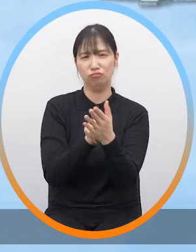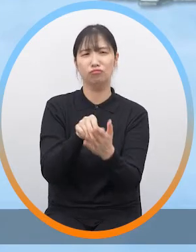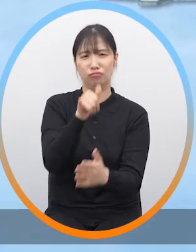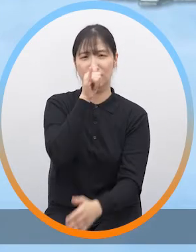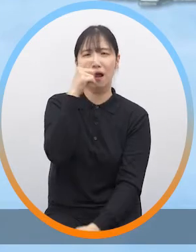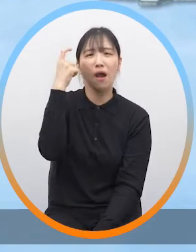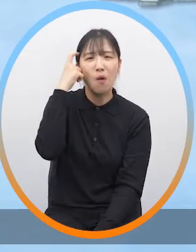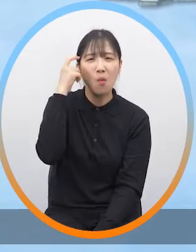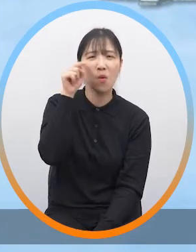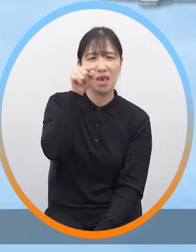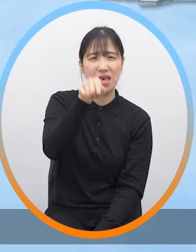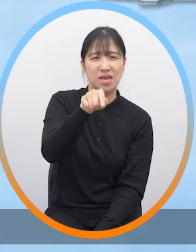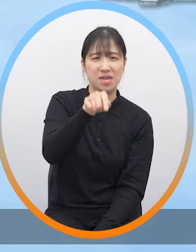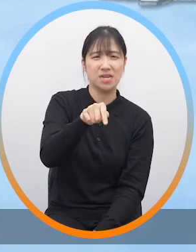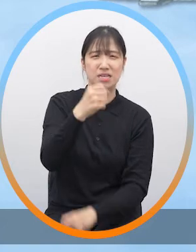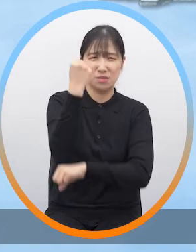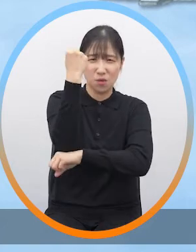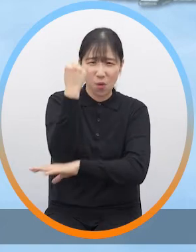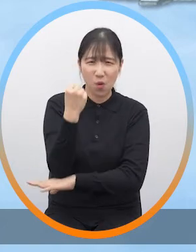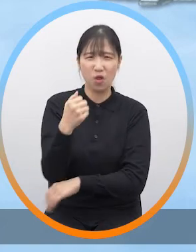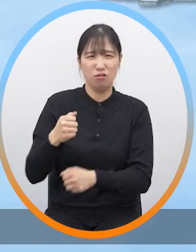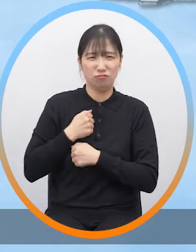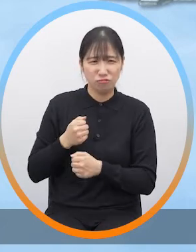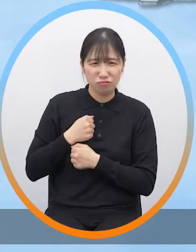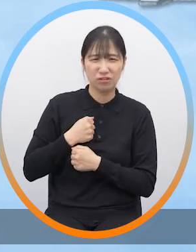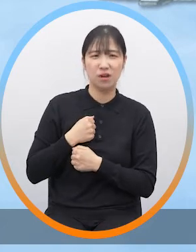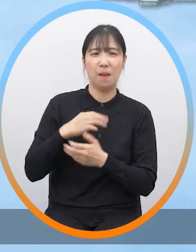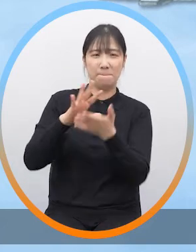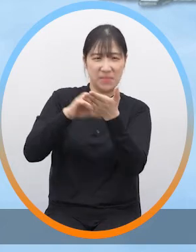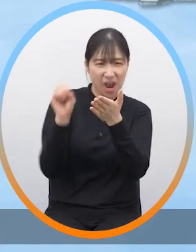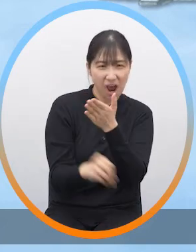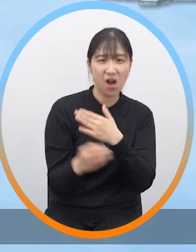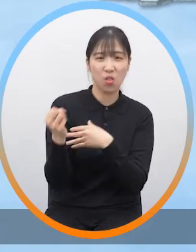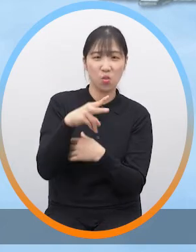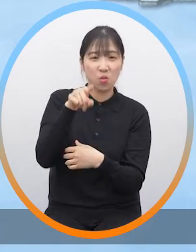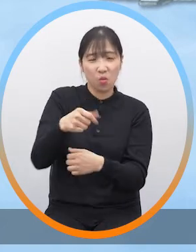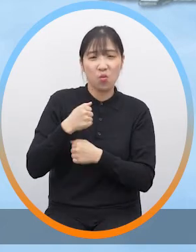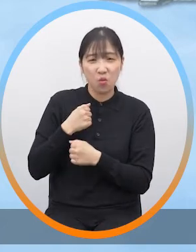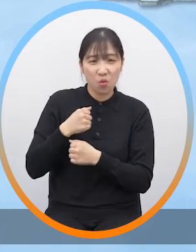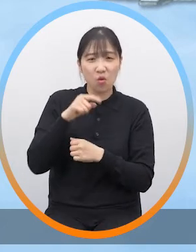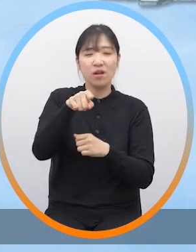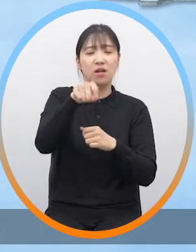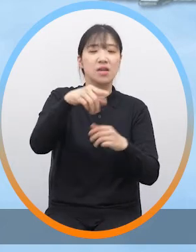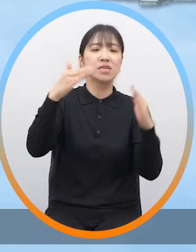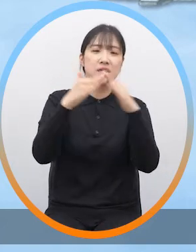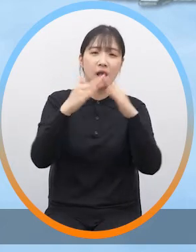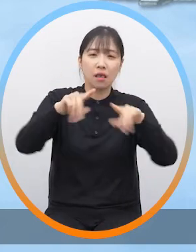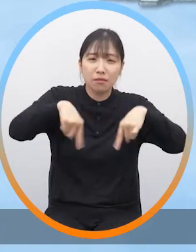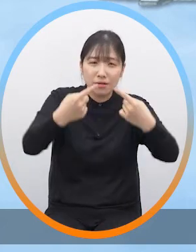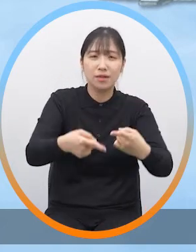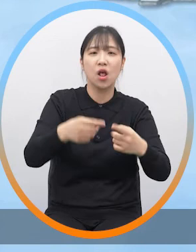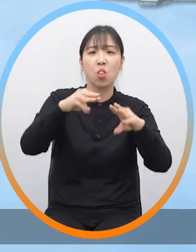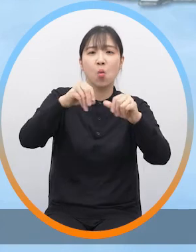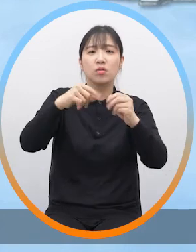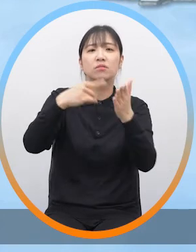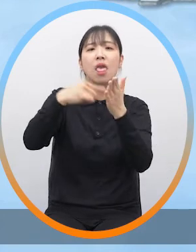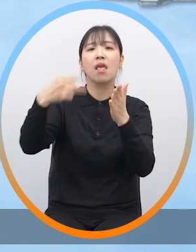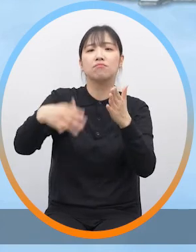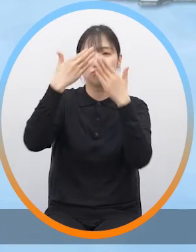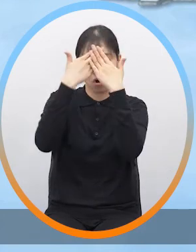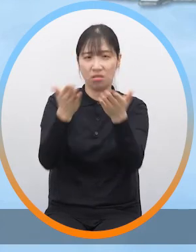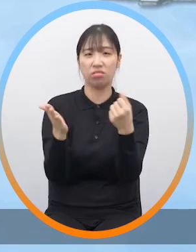됩니다. 왜냐하면 이 서원을 토대로 해서 군역에 빠지죠. 또 서원에 소속된 토지는 세금도 면제해 줍니다. 그러다